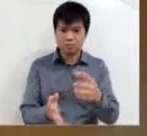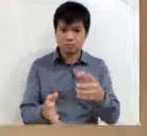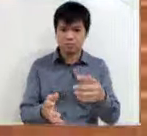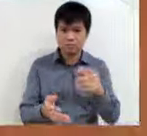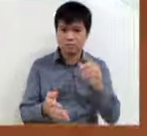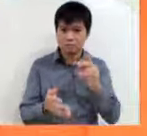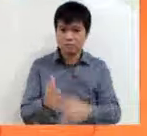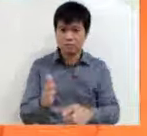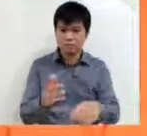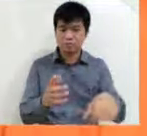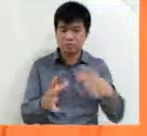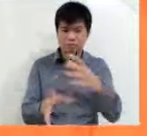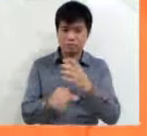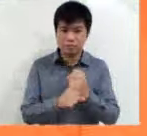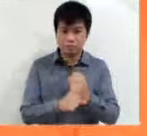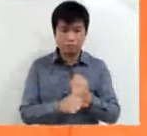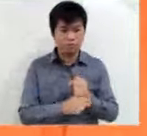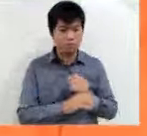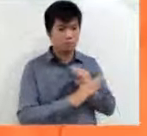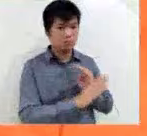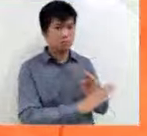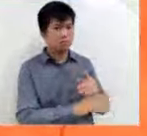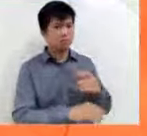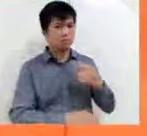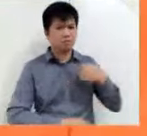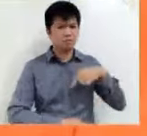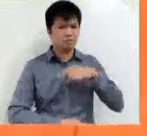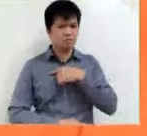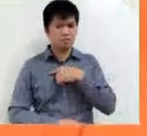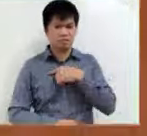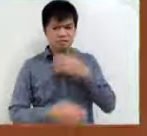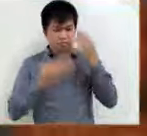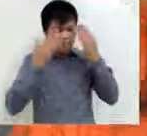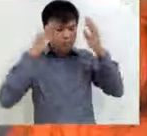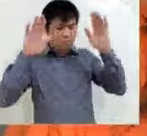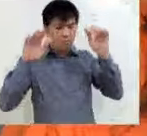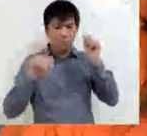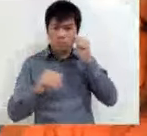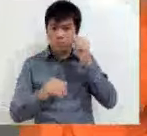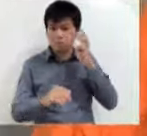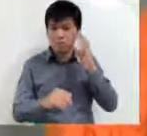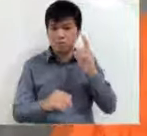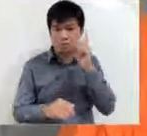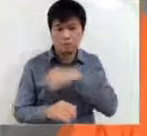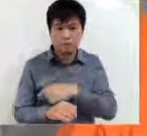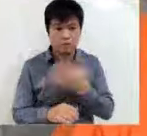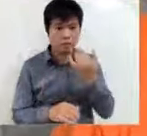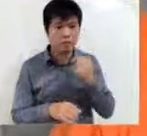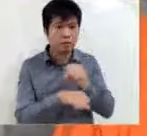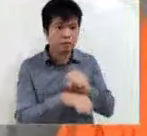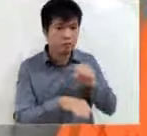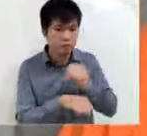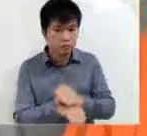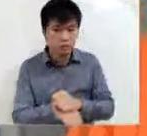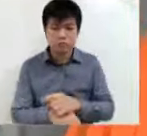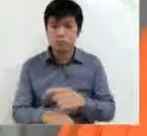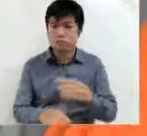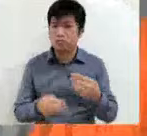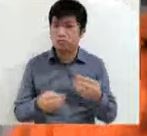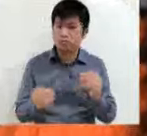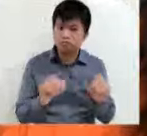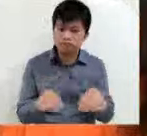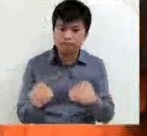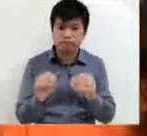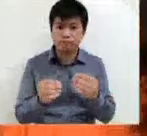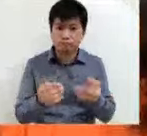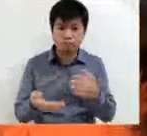empleyado. Hindi naman po kami aware na peke yung kasi trabahante lang po kami dun. Nagkatrabaho lang talaga kami. Operation lang kami, more on packing lang kasi